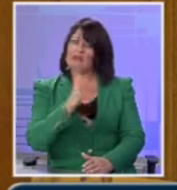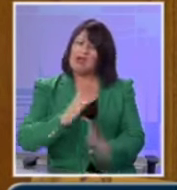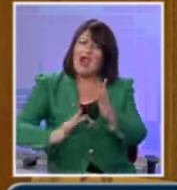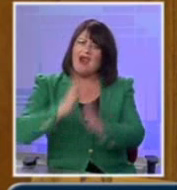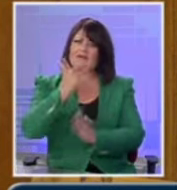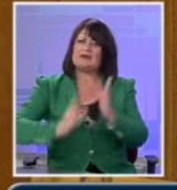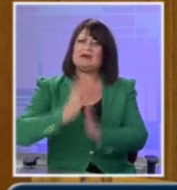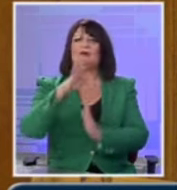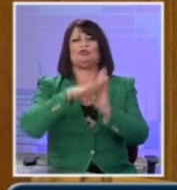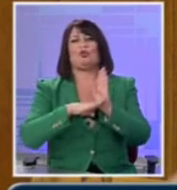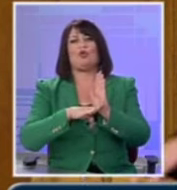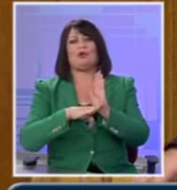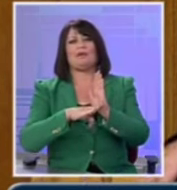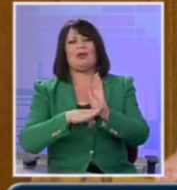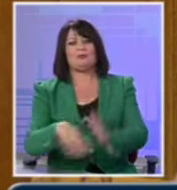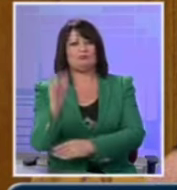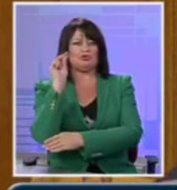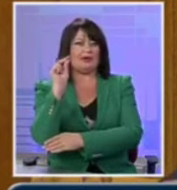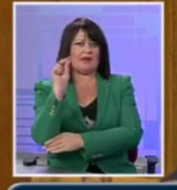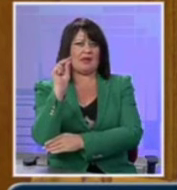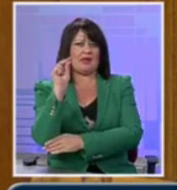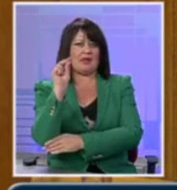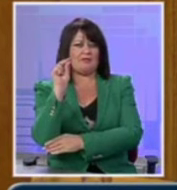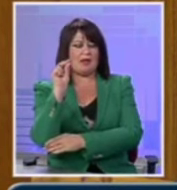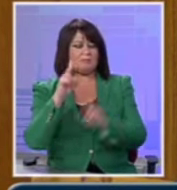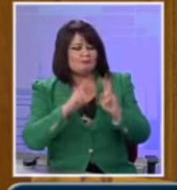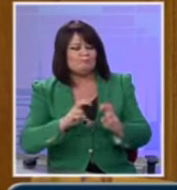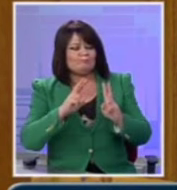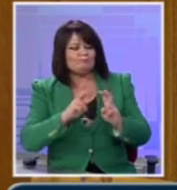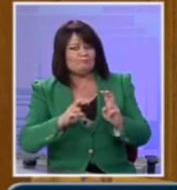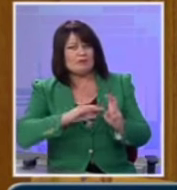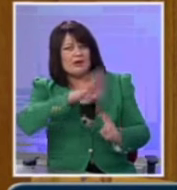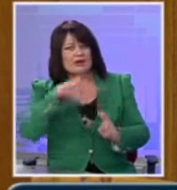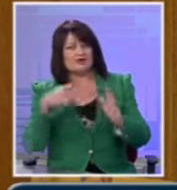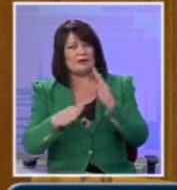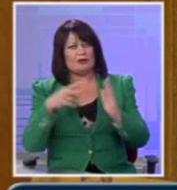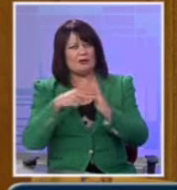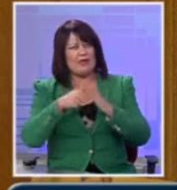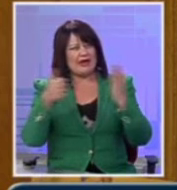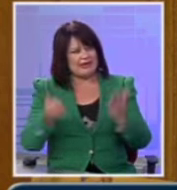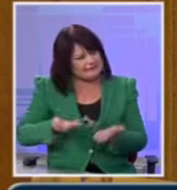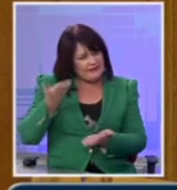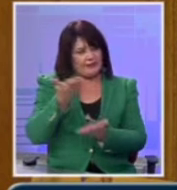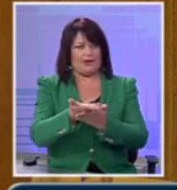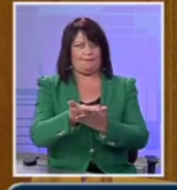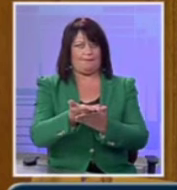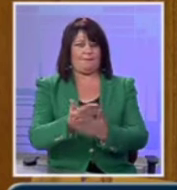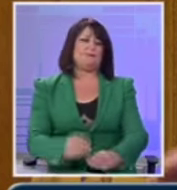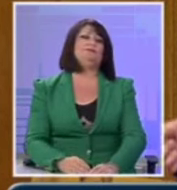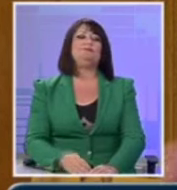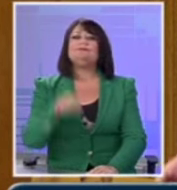αναπτυξιακού προγράμματος που έχουμε δεσμευτεί να επεξεργαστούμε και να καταθέσουμε μέχρι τον Μάρτιο του 2016. Εδώ